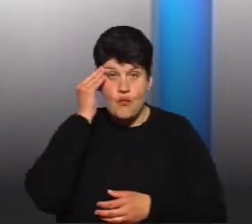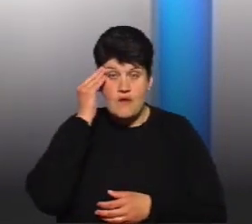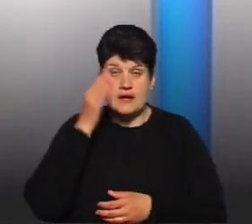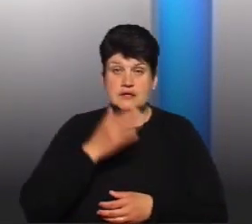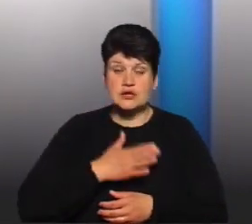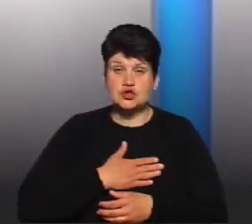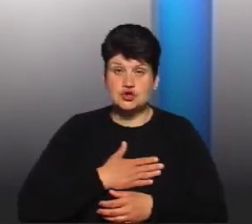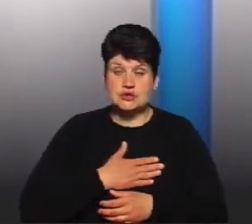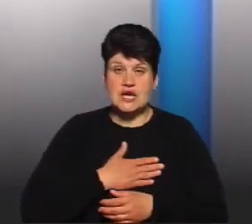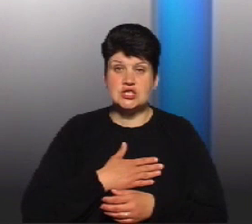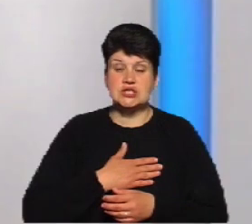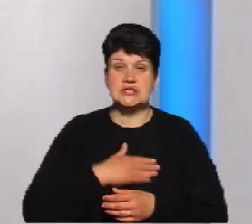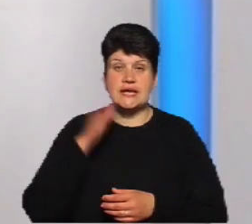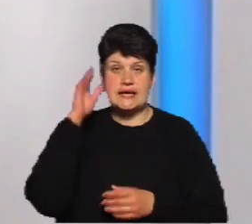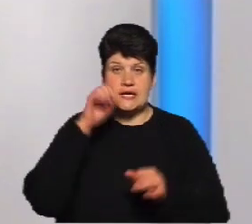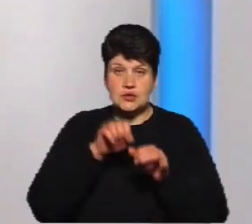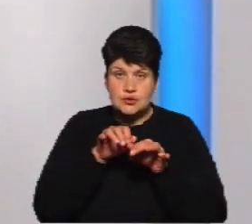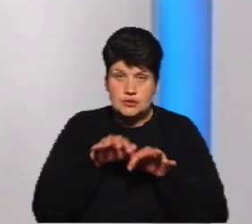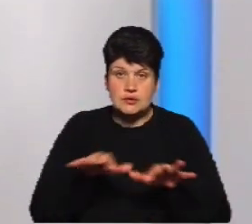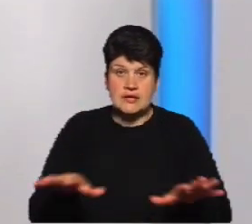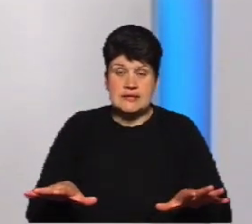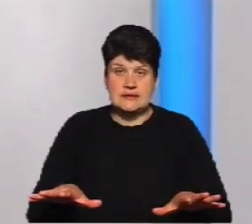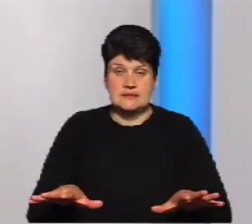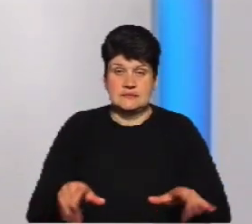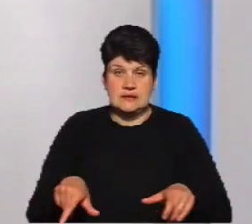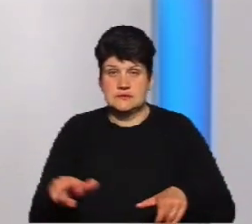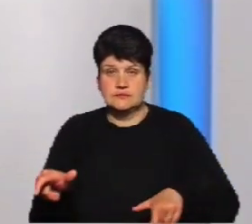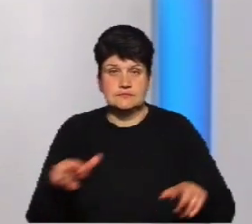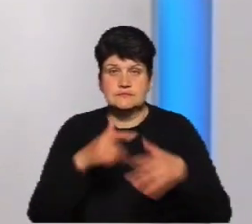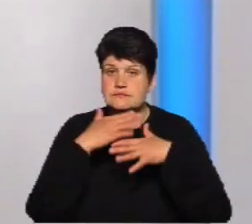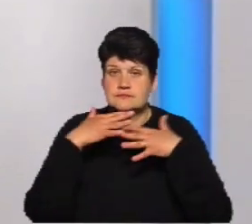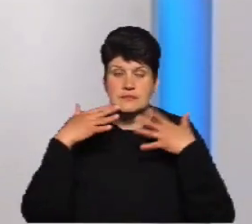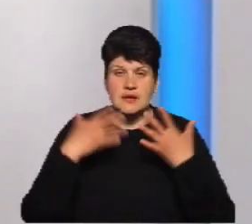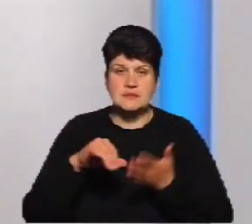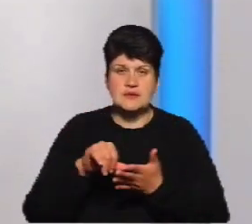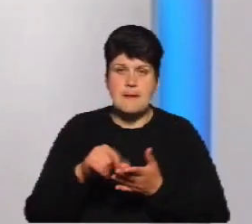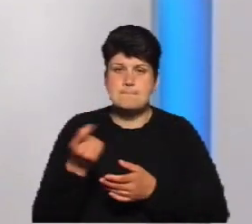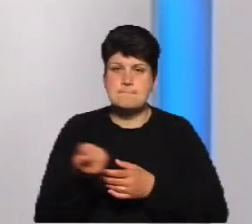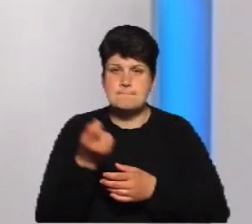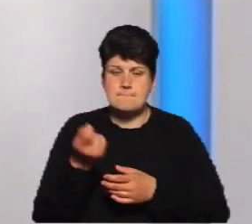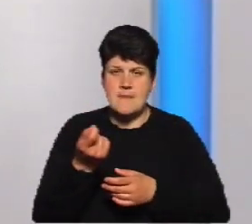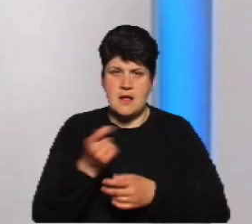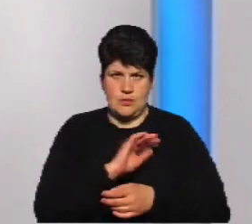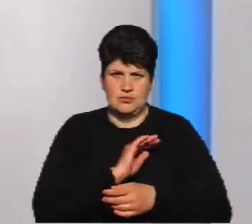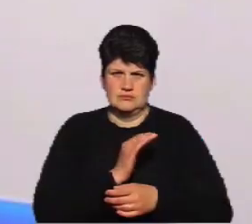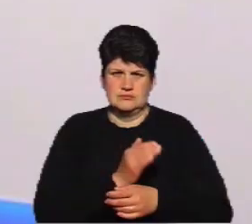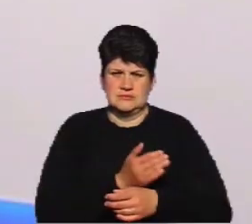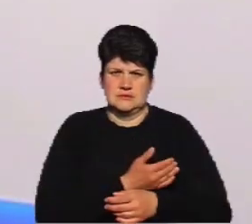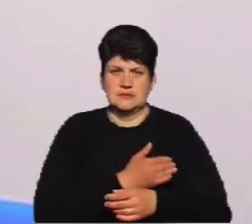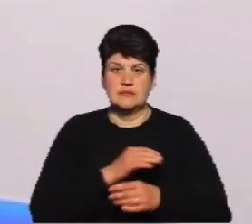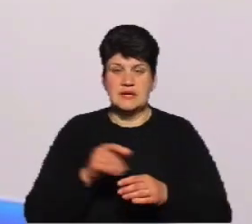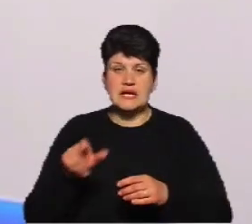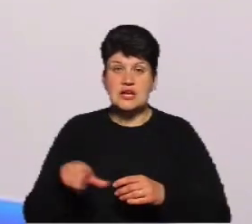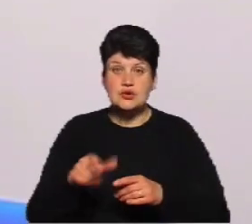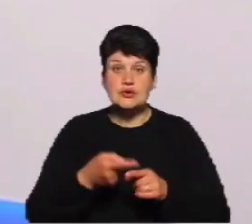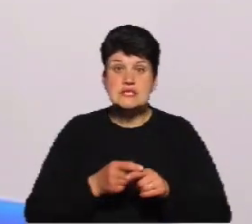гідрографічна сітка дуже розвинута і представлена переважно малопотужними ріками, то то дуже багато